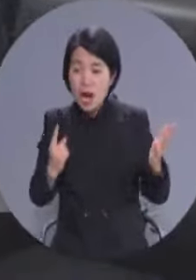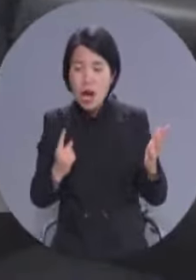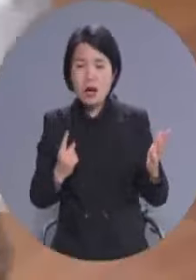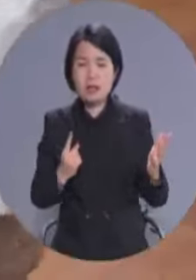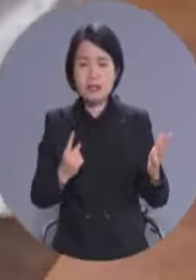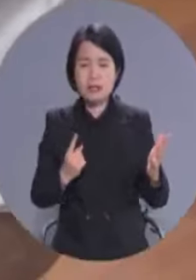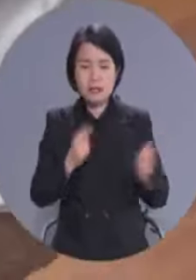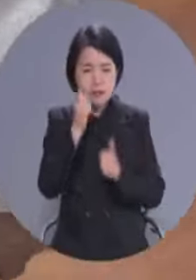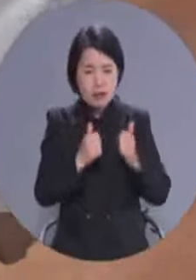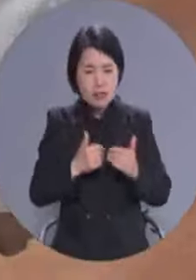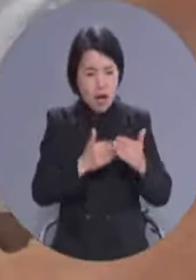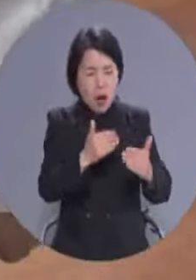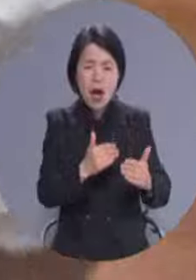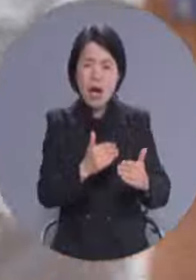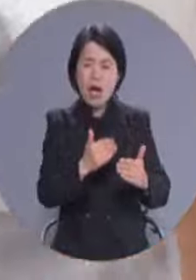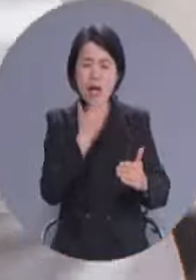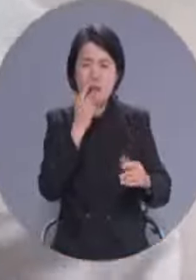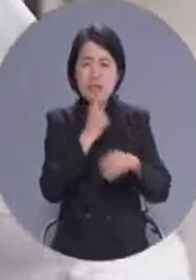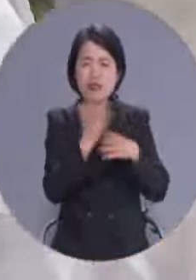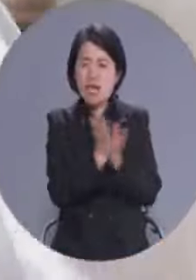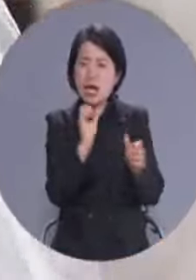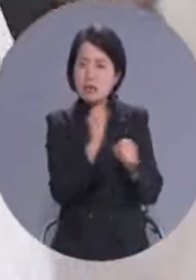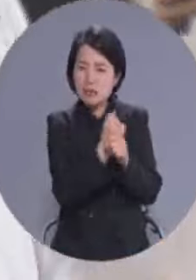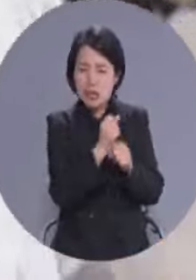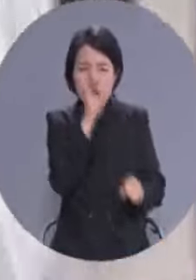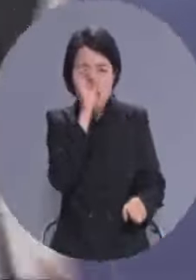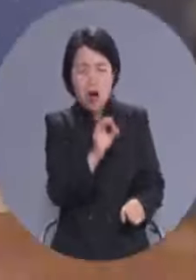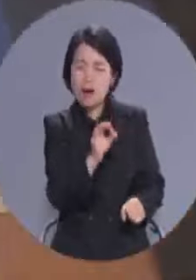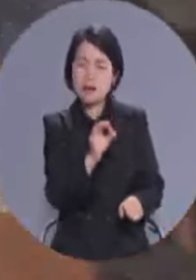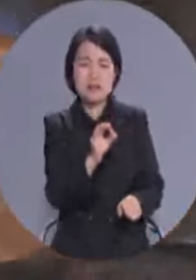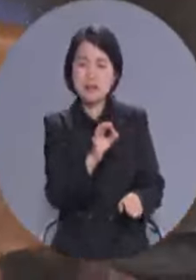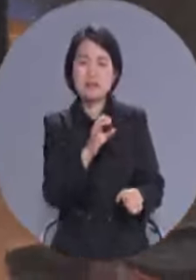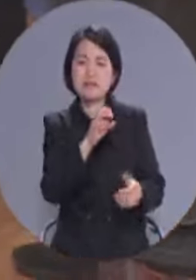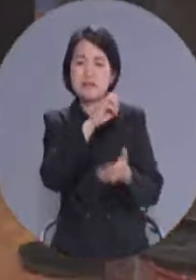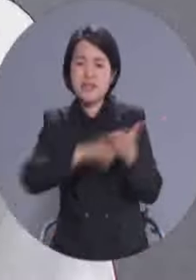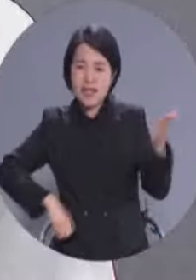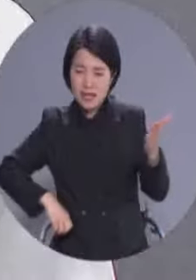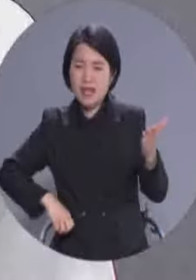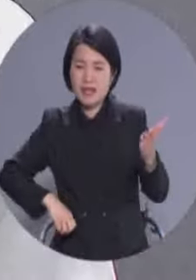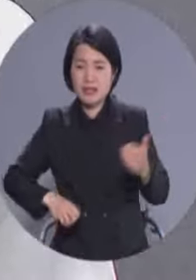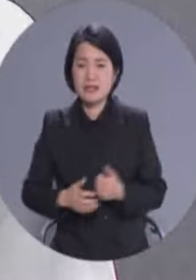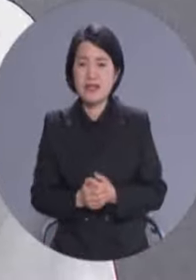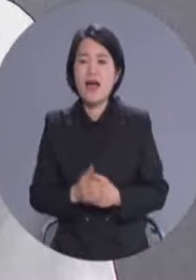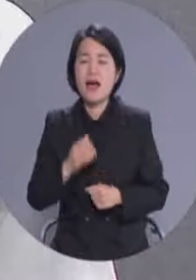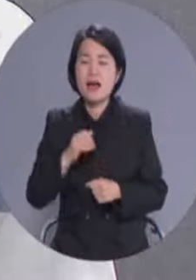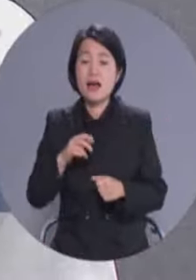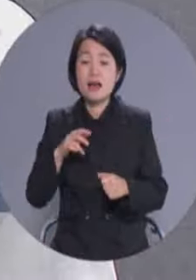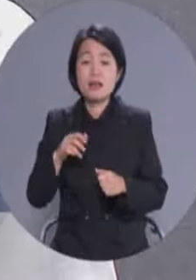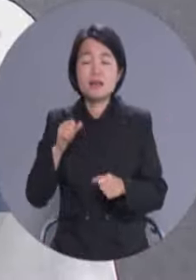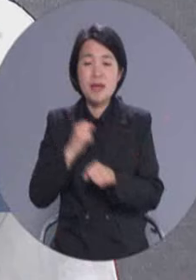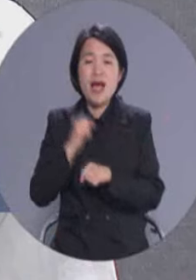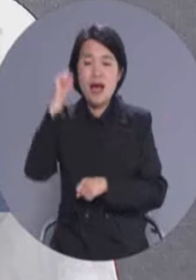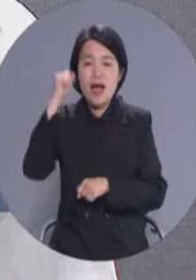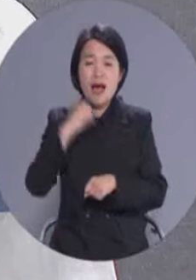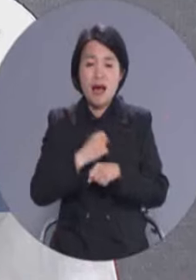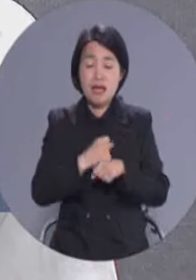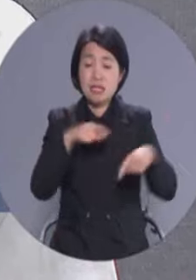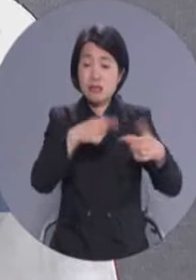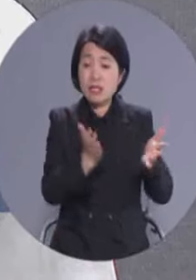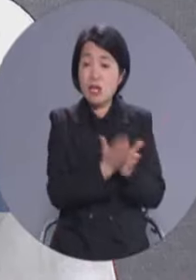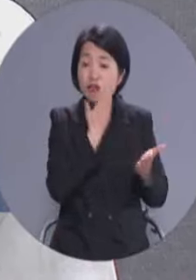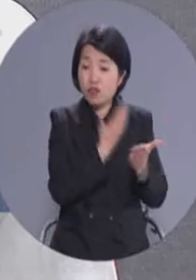짜인 각본대로 흘러갔다며 시민의 선택을 받겠다고 나섰습니다. 정당도 정당이지만 임무를